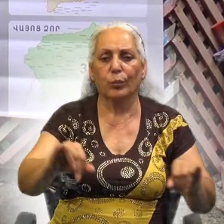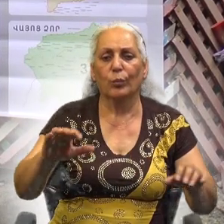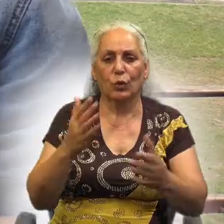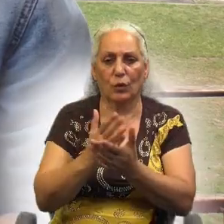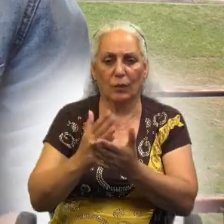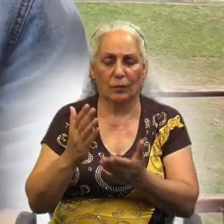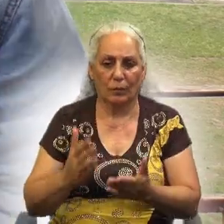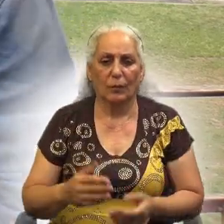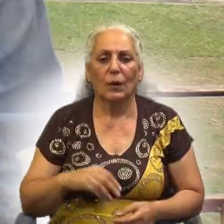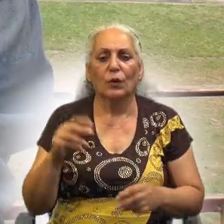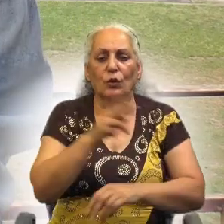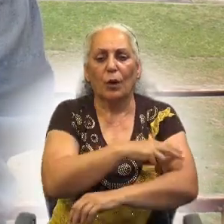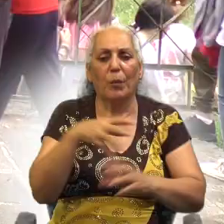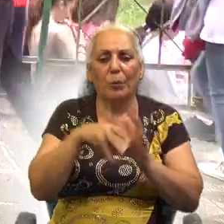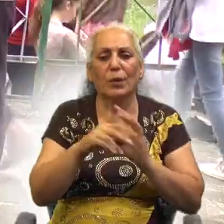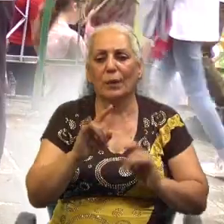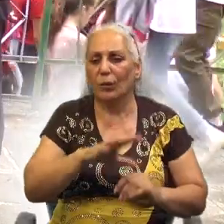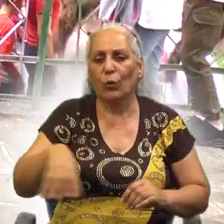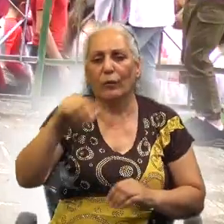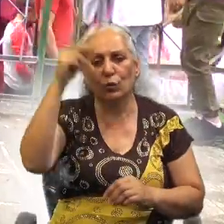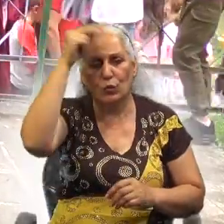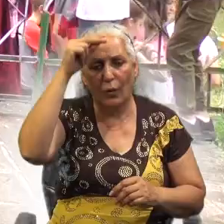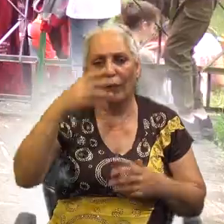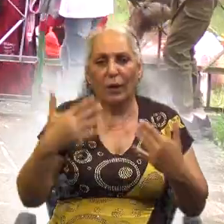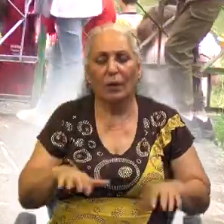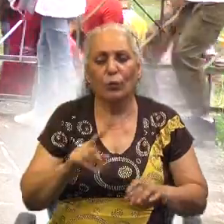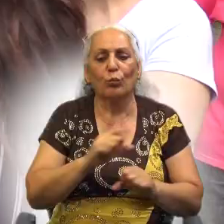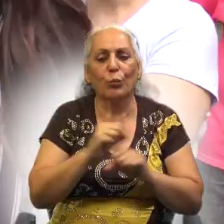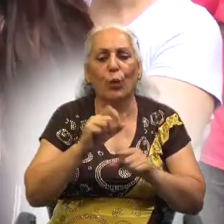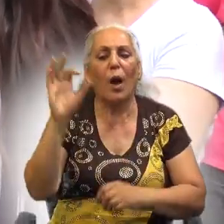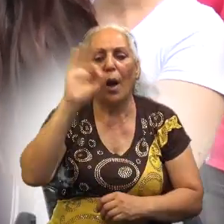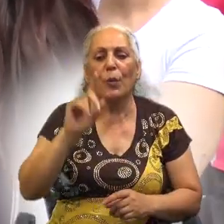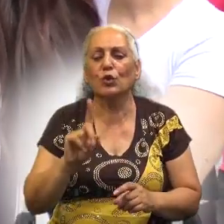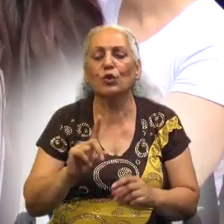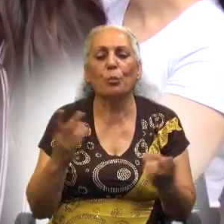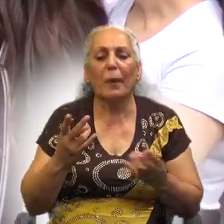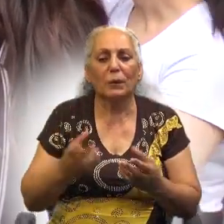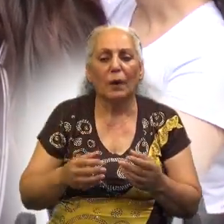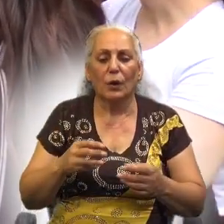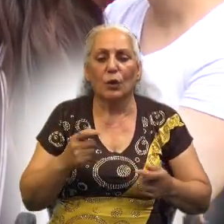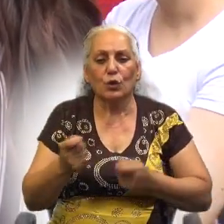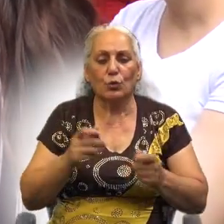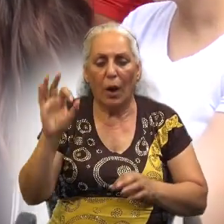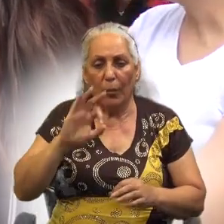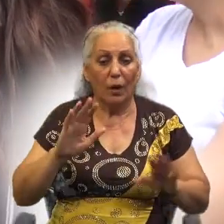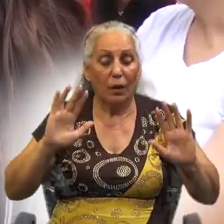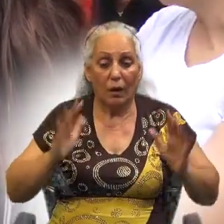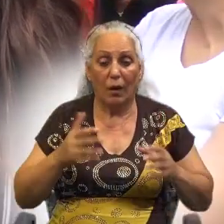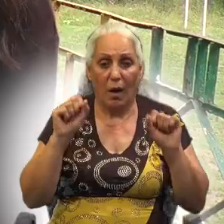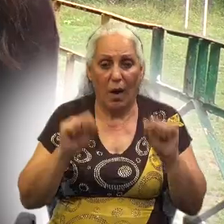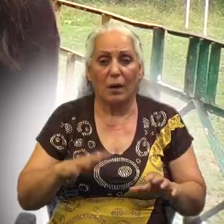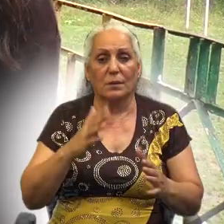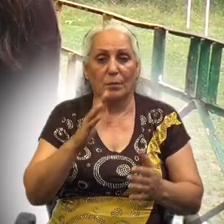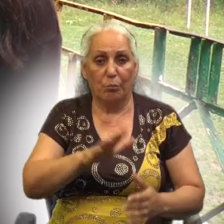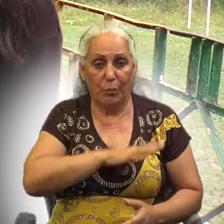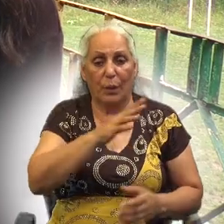մասնագետները սովորեցրել են, թե ինչ պետք է անել ականների հանդիպելիս, նախ մուտք չգործել այսպիսի տարածքներ, իսկ եթե այնուամենայնիվ հայտնվել եք նման տարածքում,